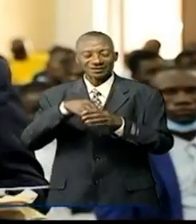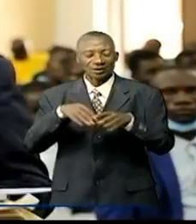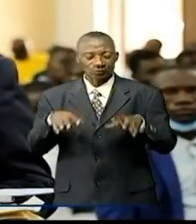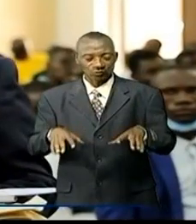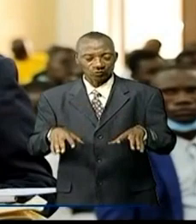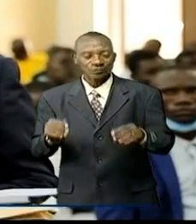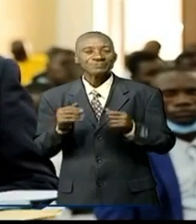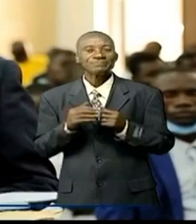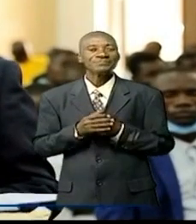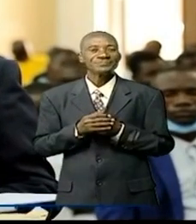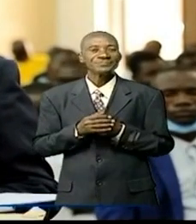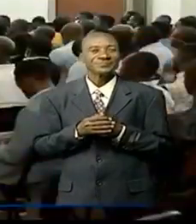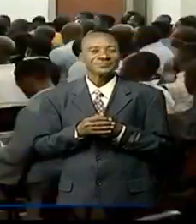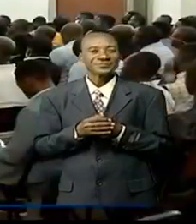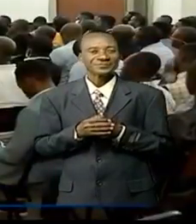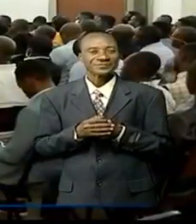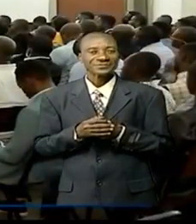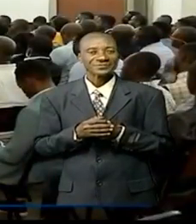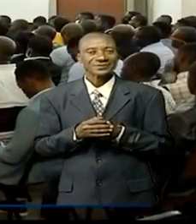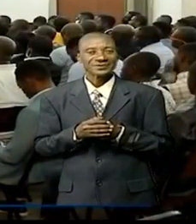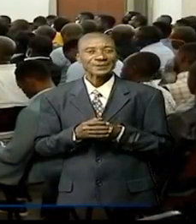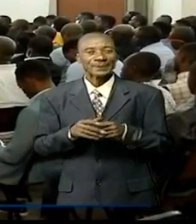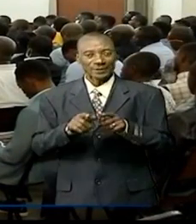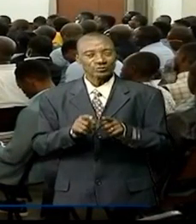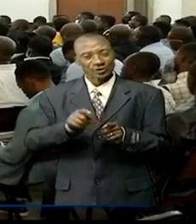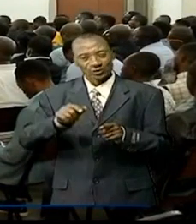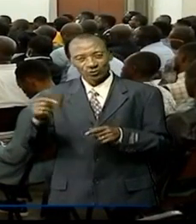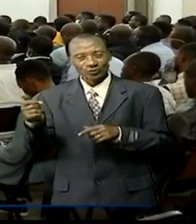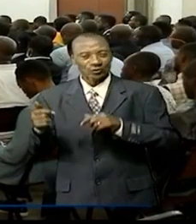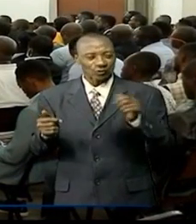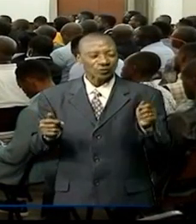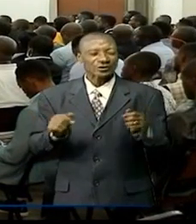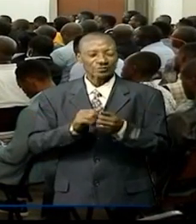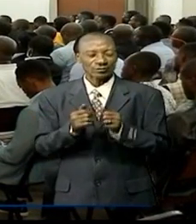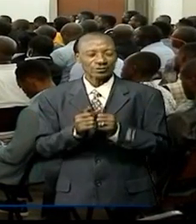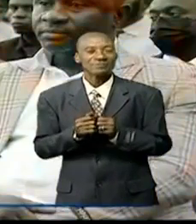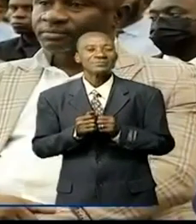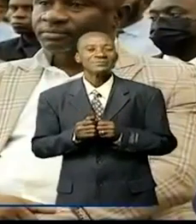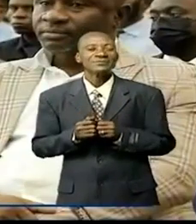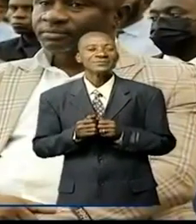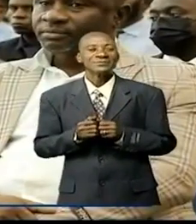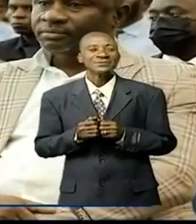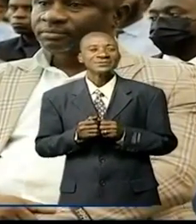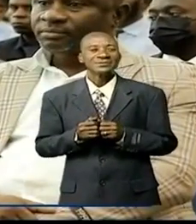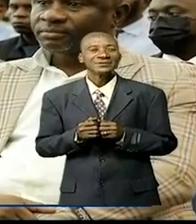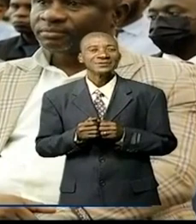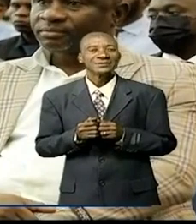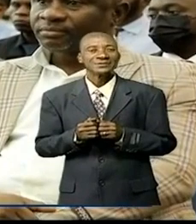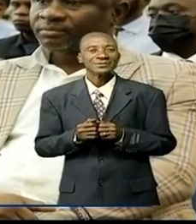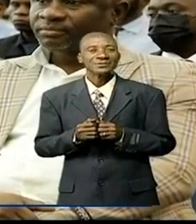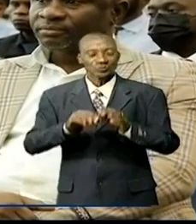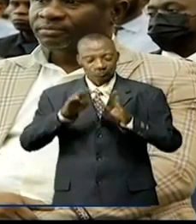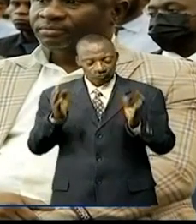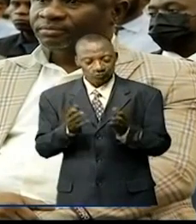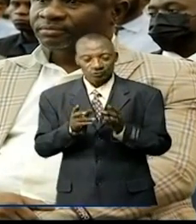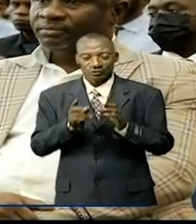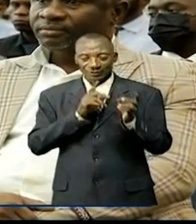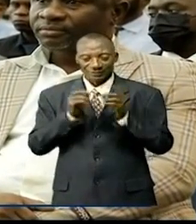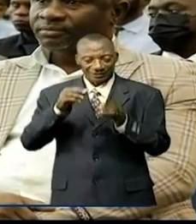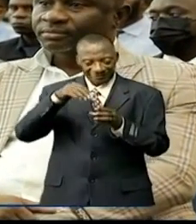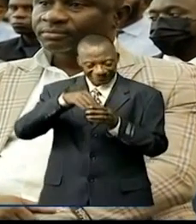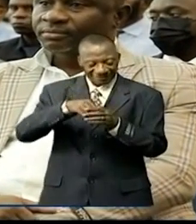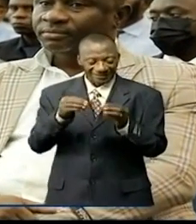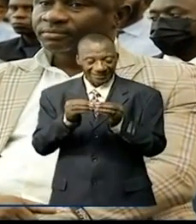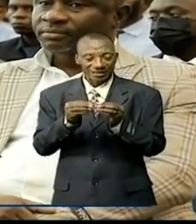Congo et aux innovations du système LMD, entendé licence master doctorat, étaient au centre d'une grande